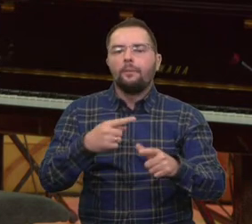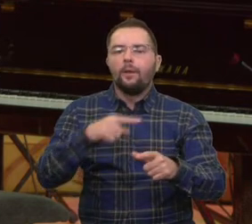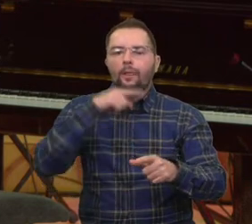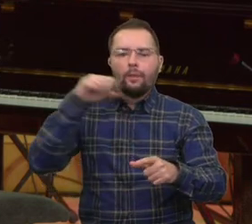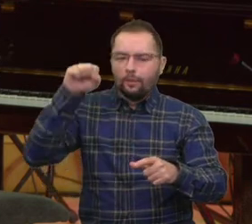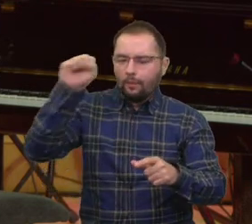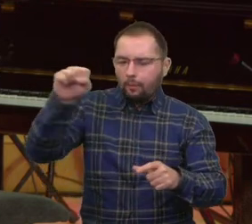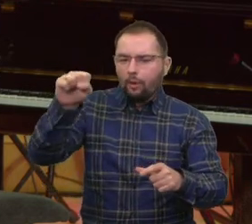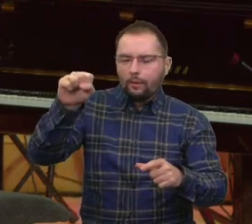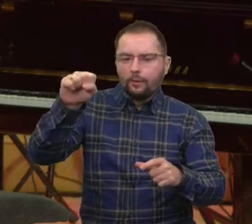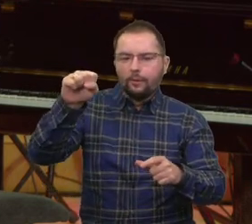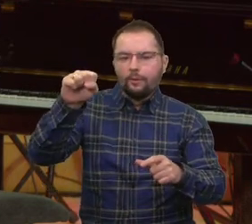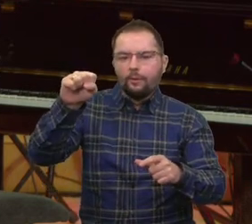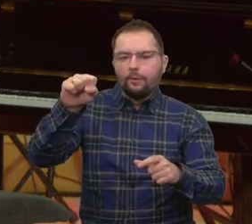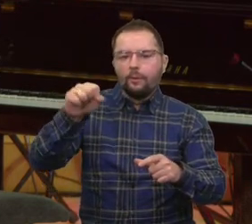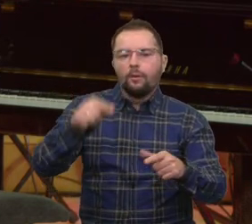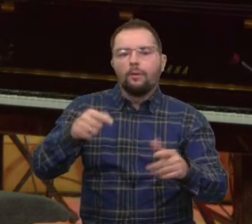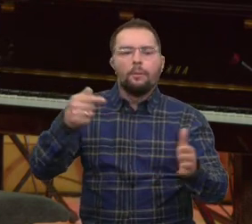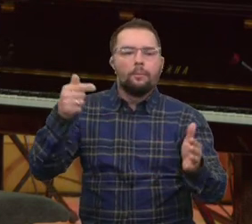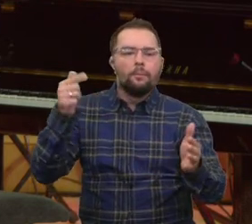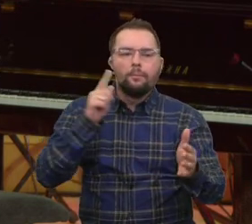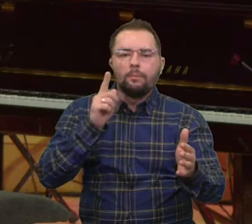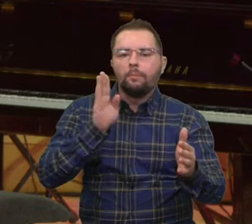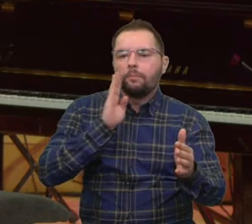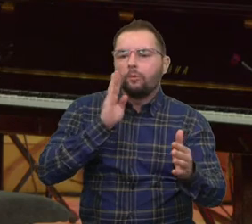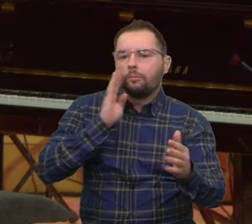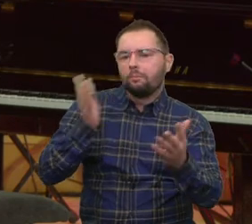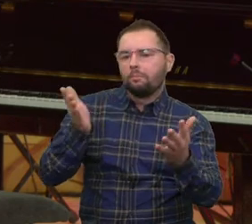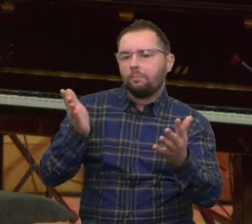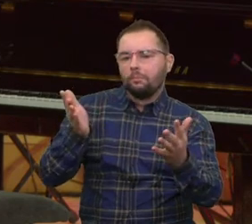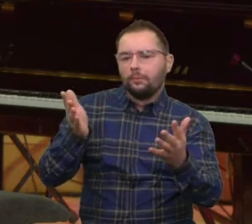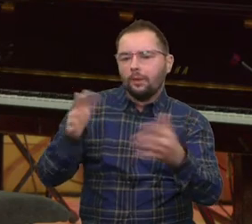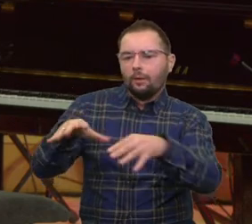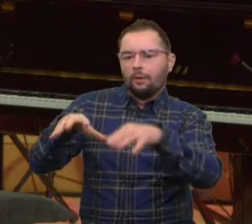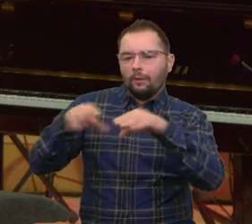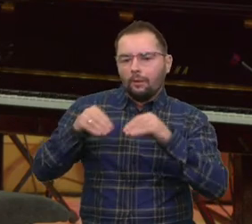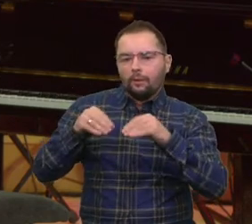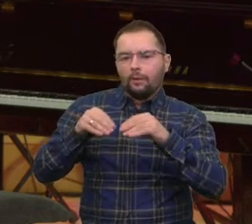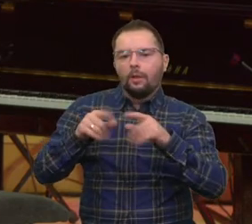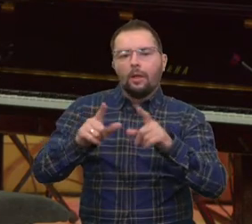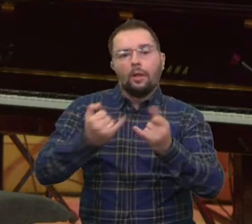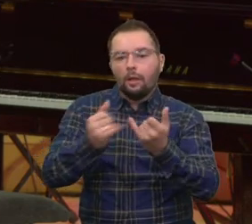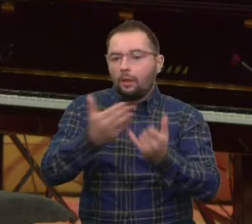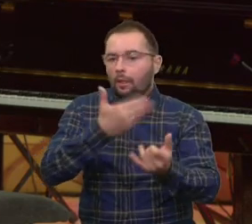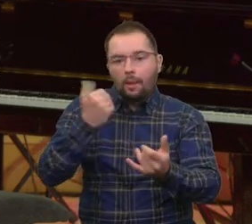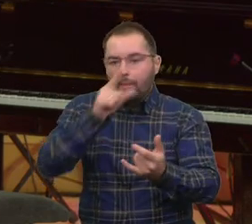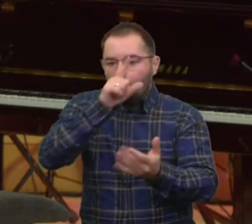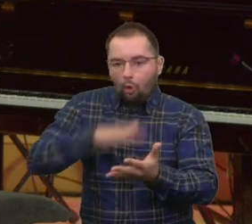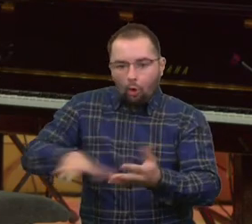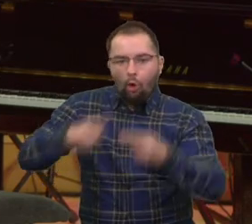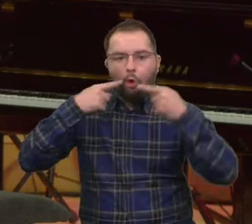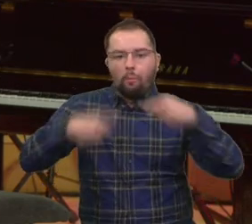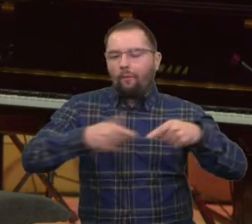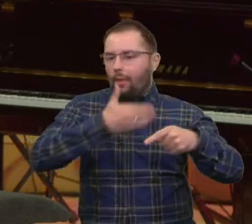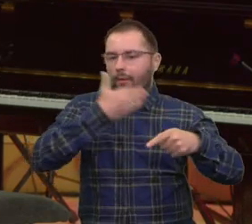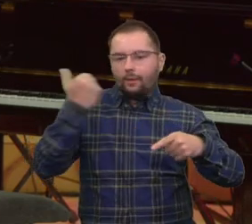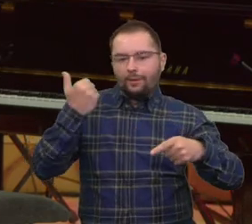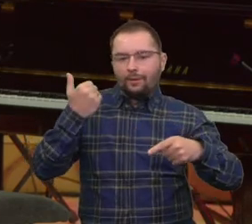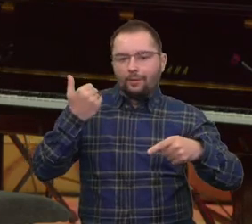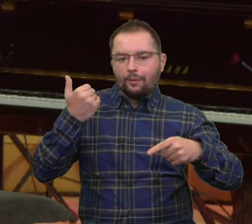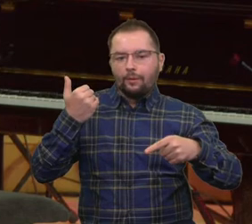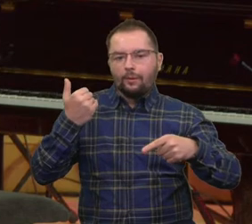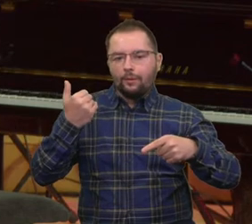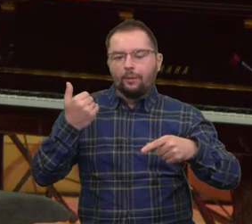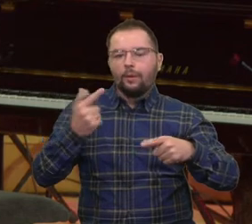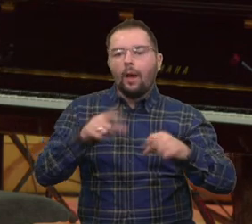demokracja gubi nam się, jeśli nie ma obywatelskiej odpowiedzialności i